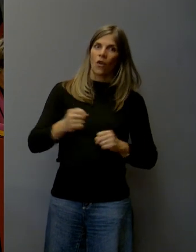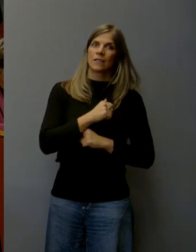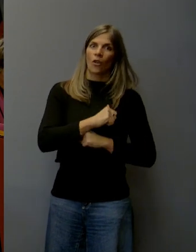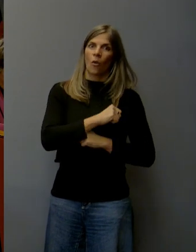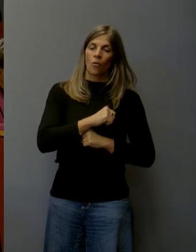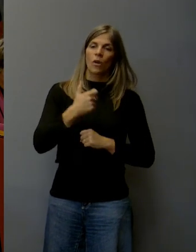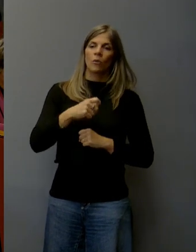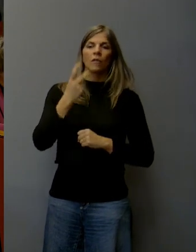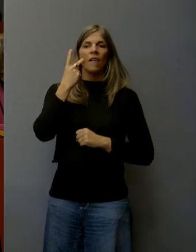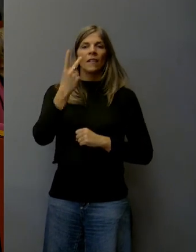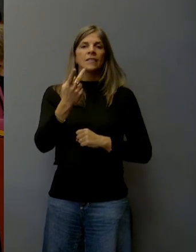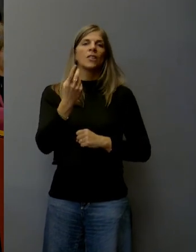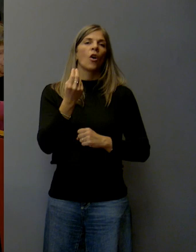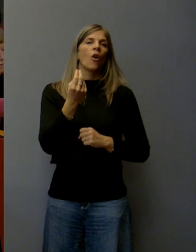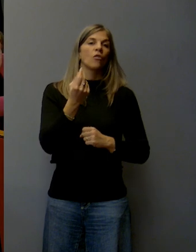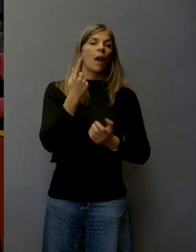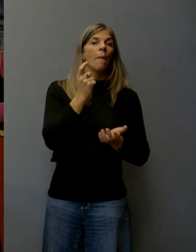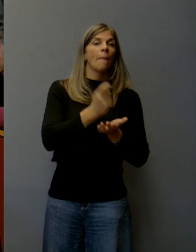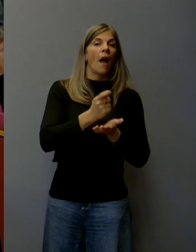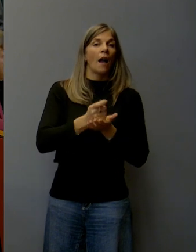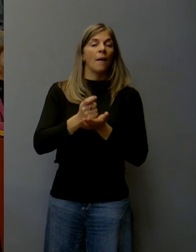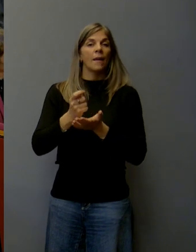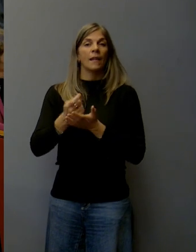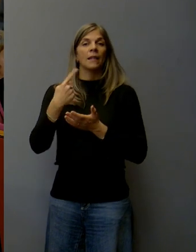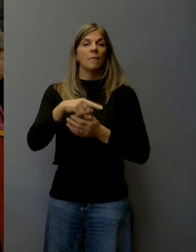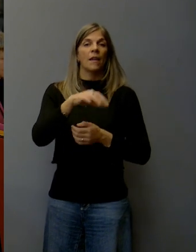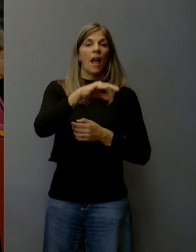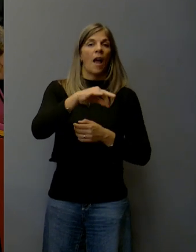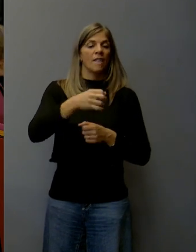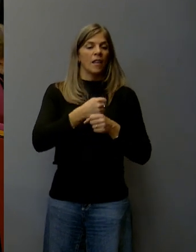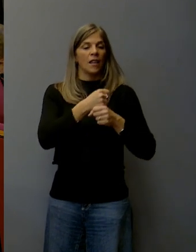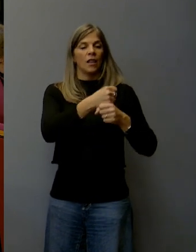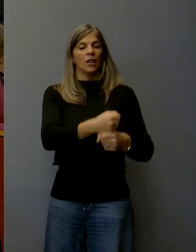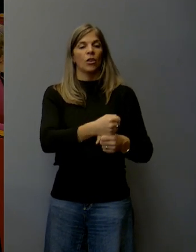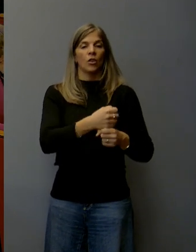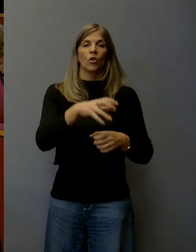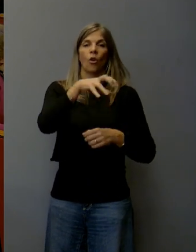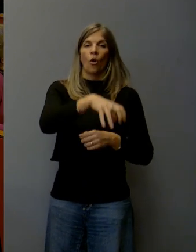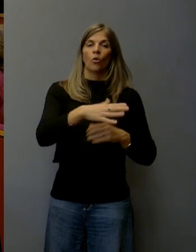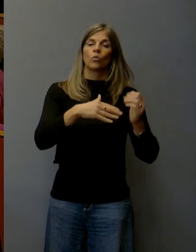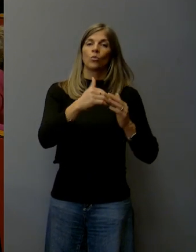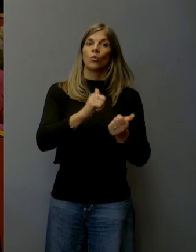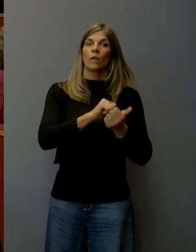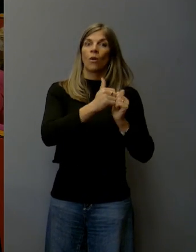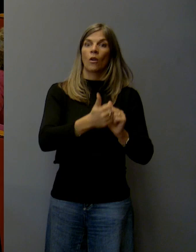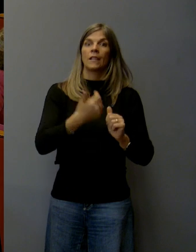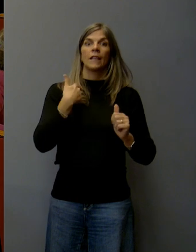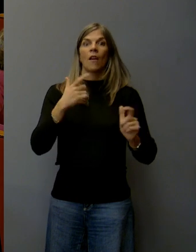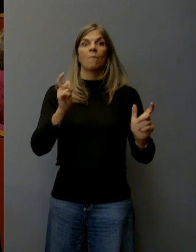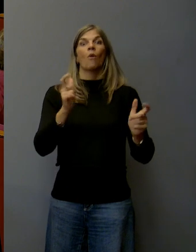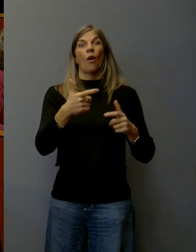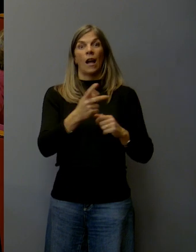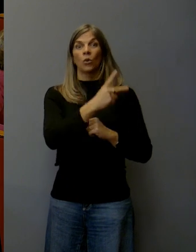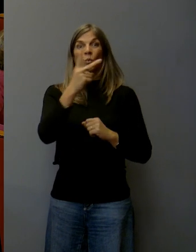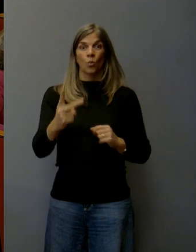come i pagamenti per le concessioni degli impianti sportivi fossero state bloccate per due